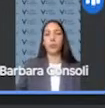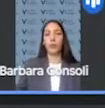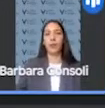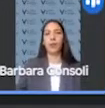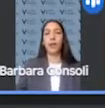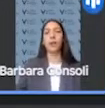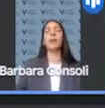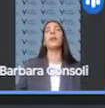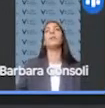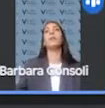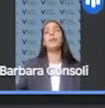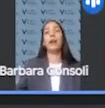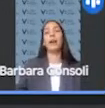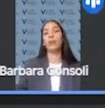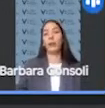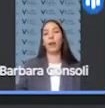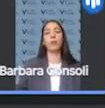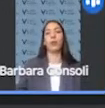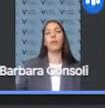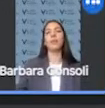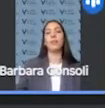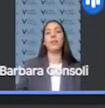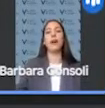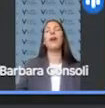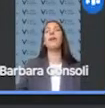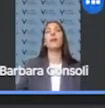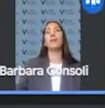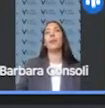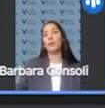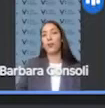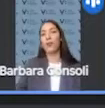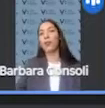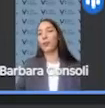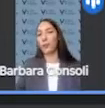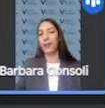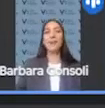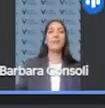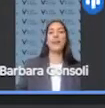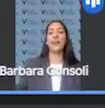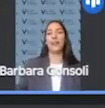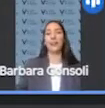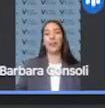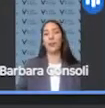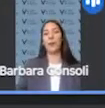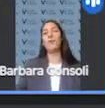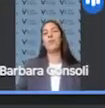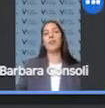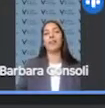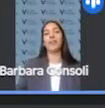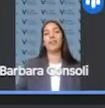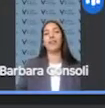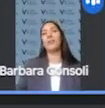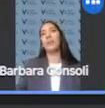per sostenere gli esami, pensando tra l'altro che questa sia una scorciatoia per,